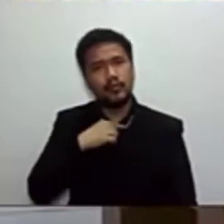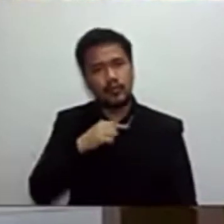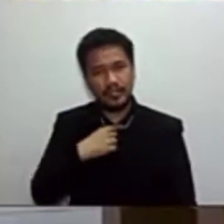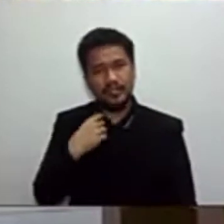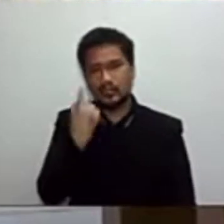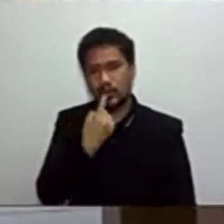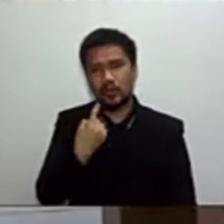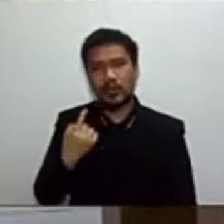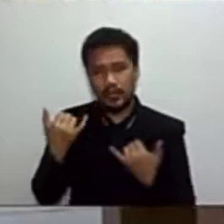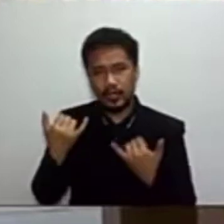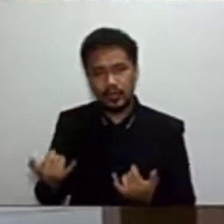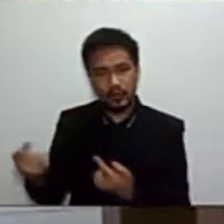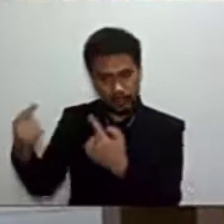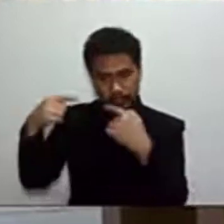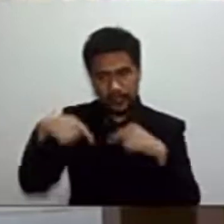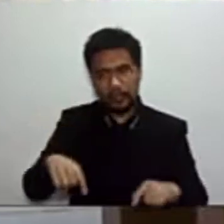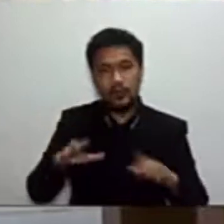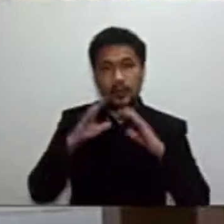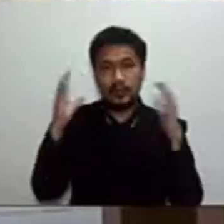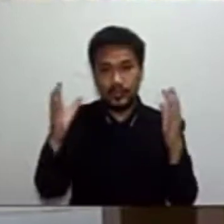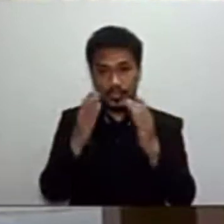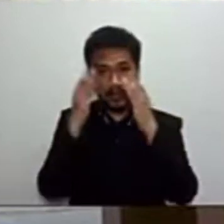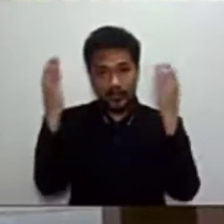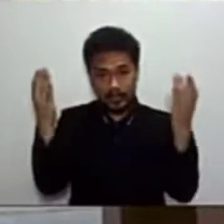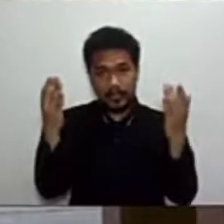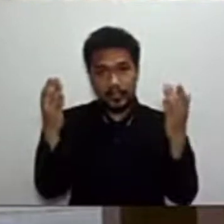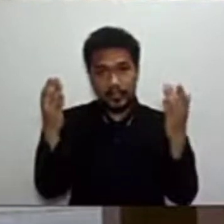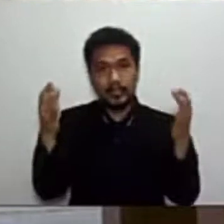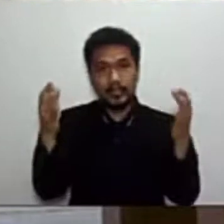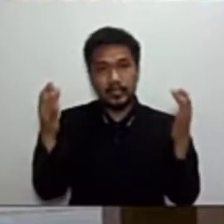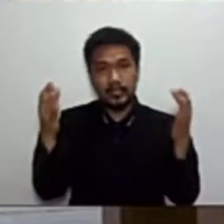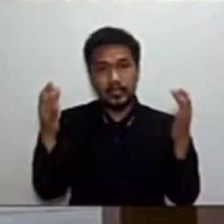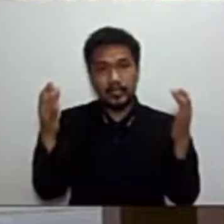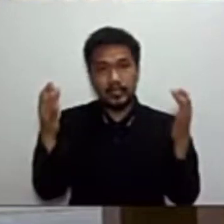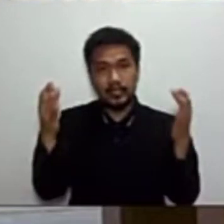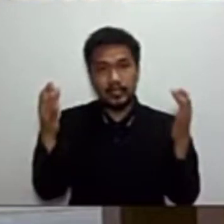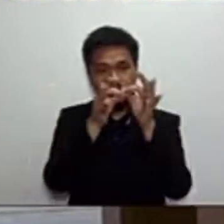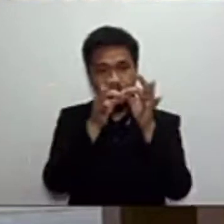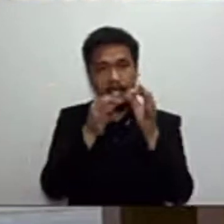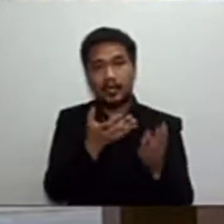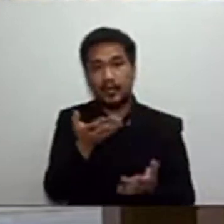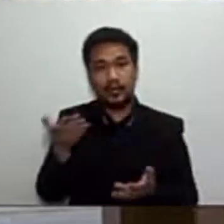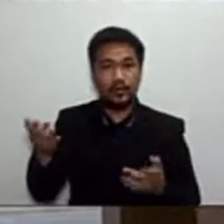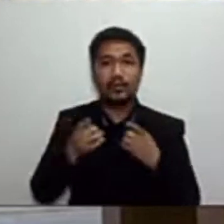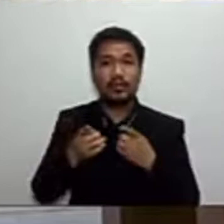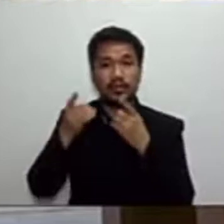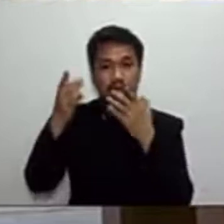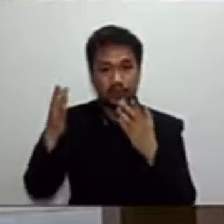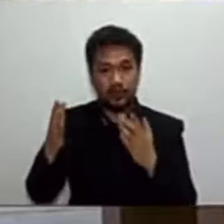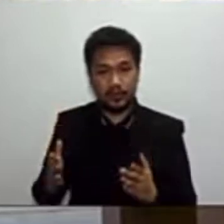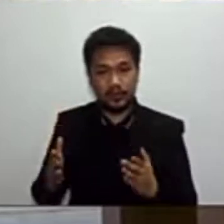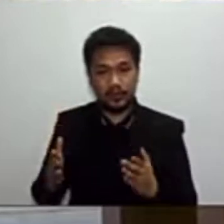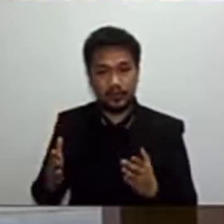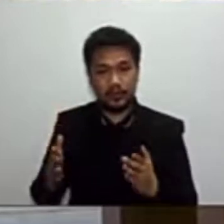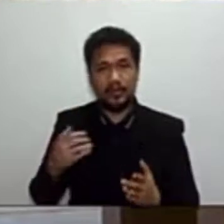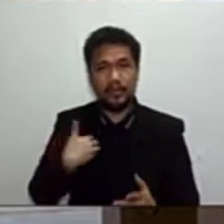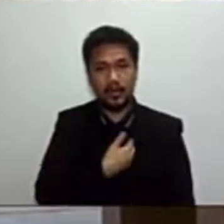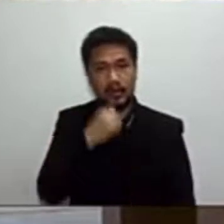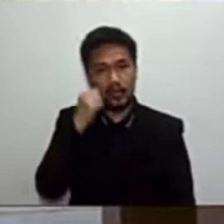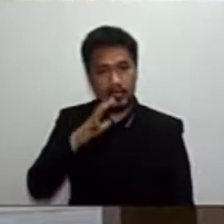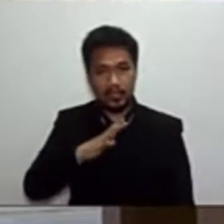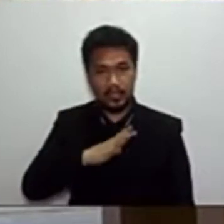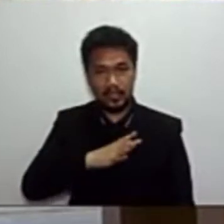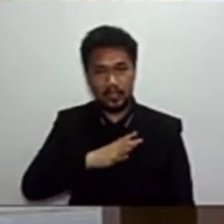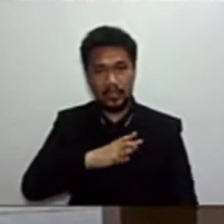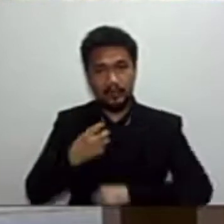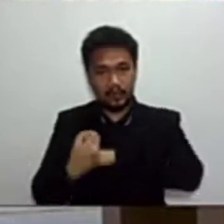nakikipagdiriwang sa misang ito, mga deboto ng Nuestra Señora del Pilar,